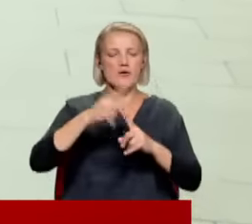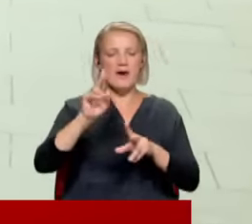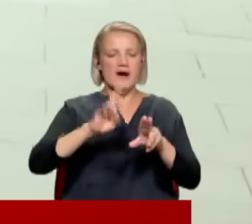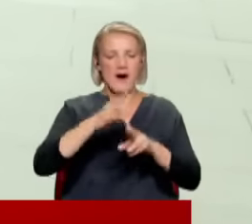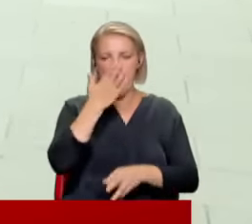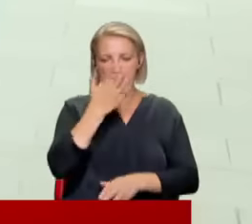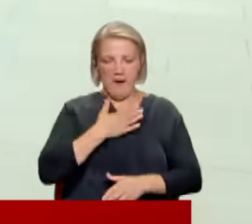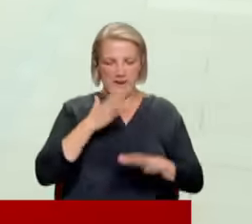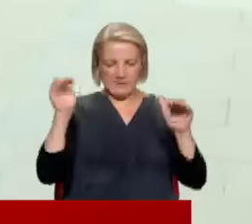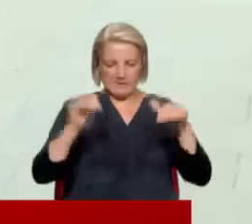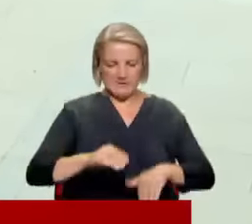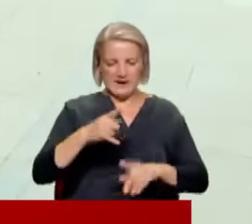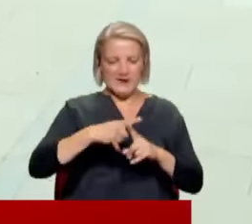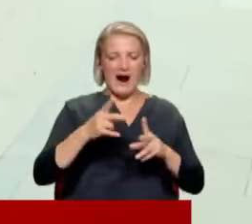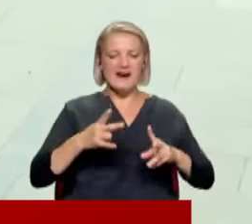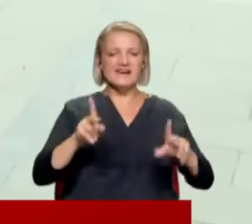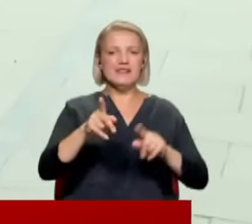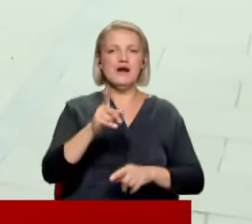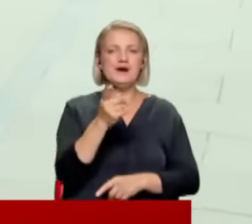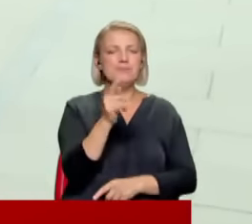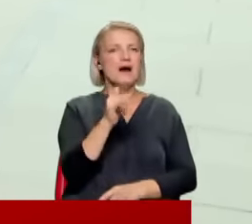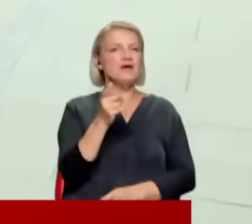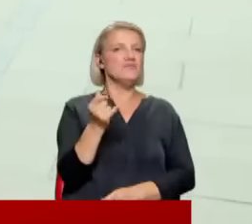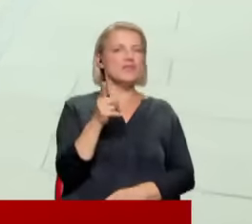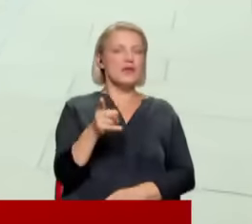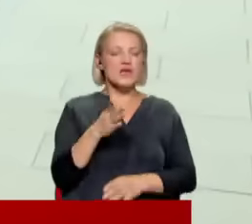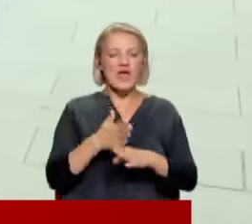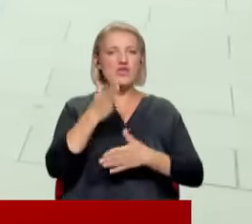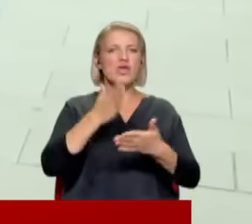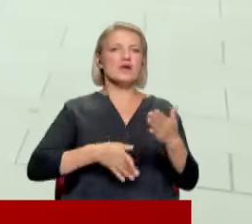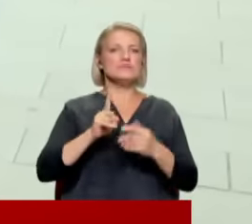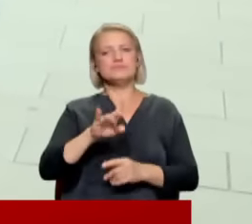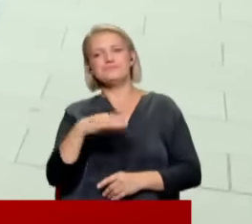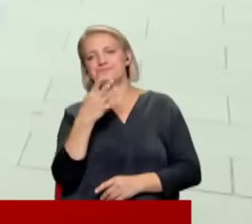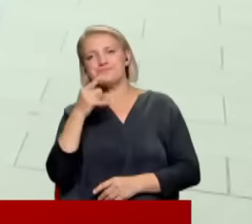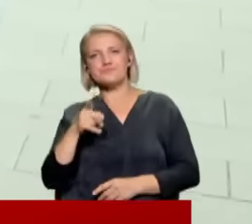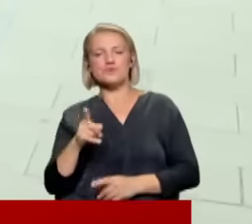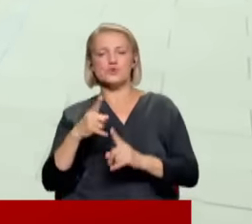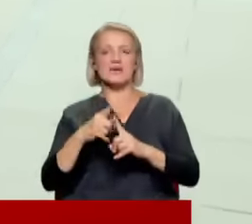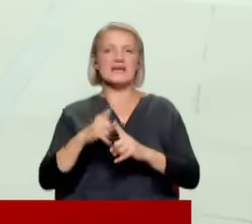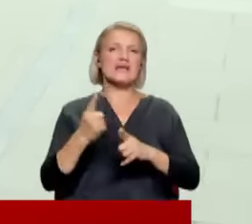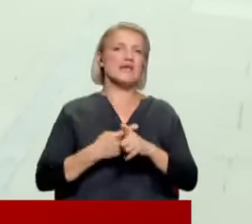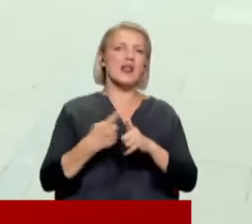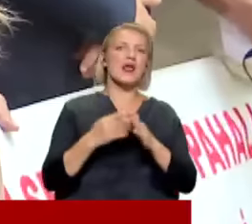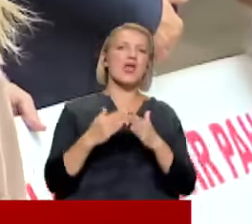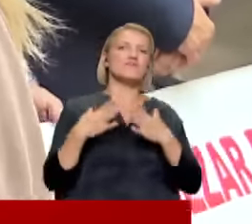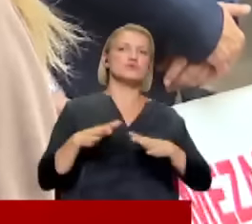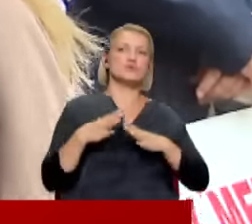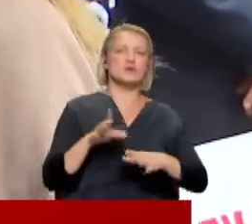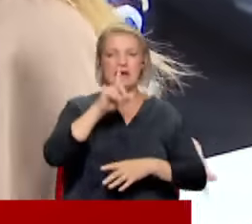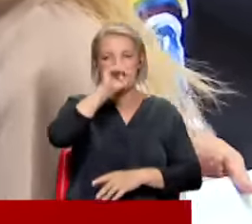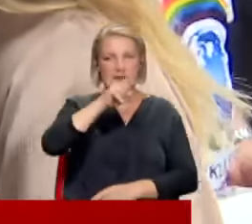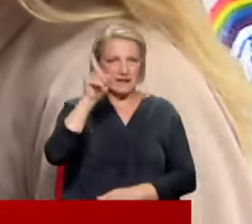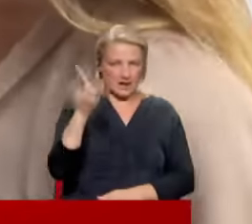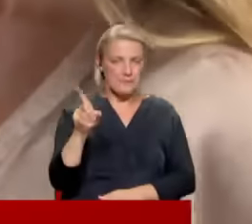önüne geldiler Çünkü tüik'in açıkladığı Market rakamları gerçeğinin yarısı bir başka emekli de tüik'ten kiralık ev istiyor